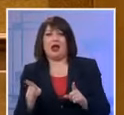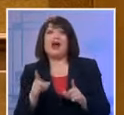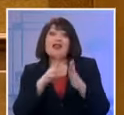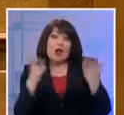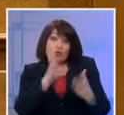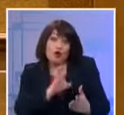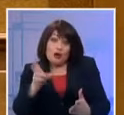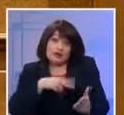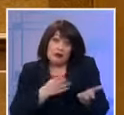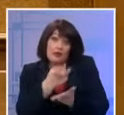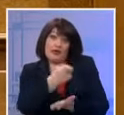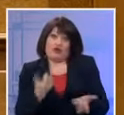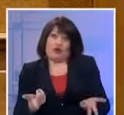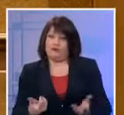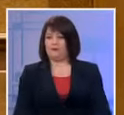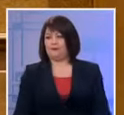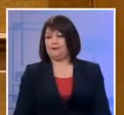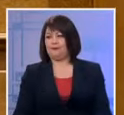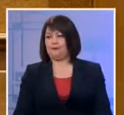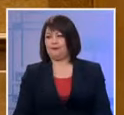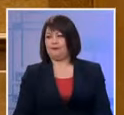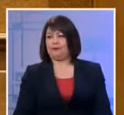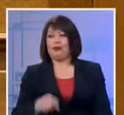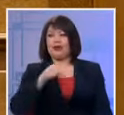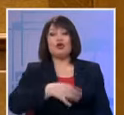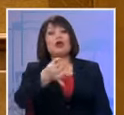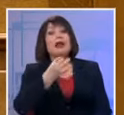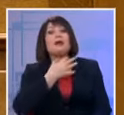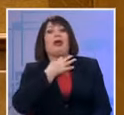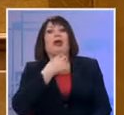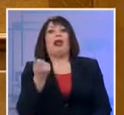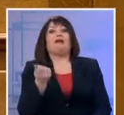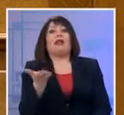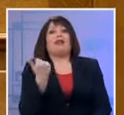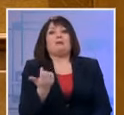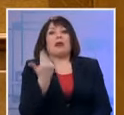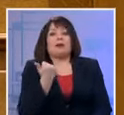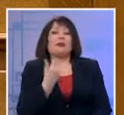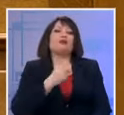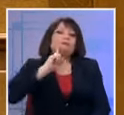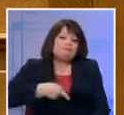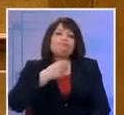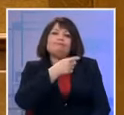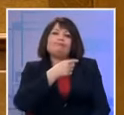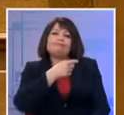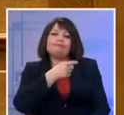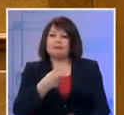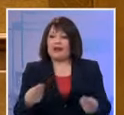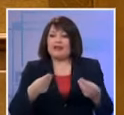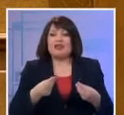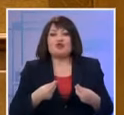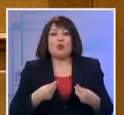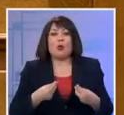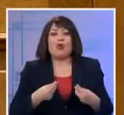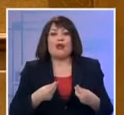18. Τώρα λέτε ότι σας πνίγει η ασφυξία ρευστότητας που σας επέβαλαν. Ότι δεν σας δίνουν δηλαδή ούτε